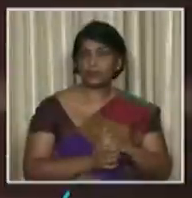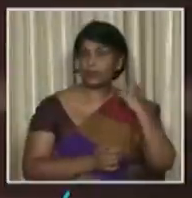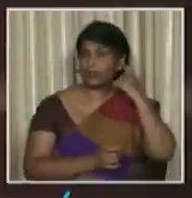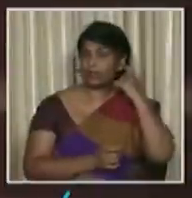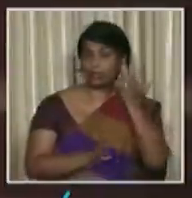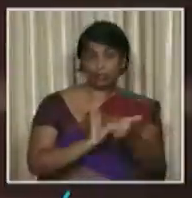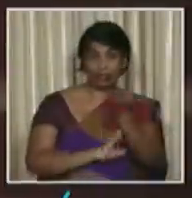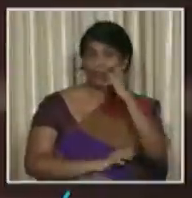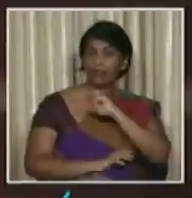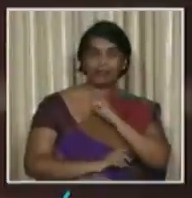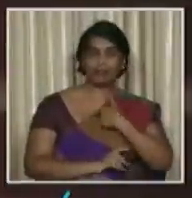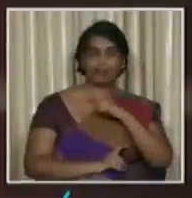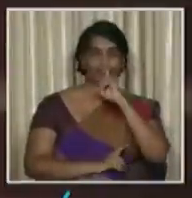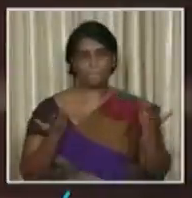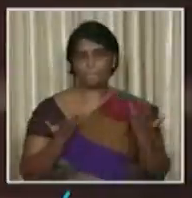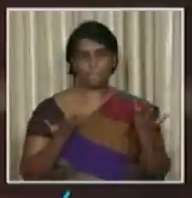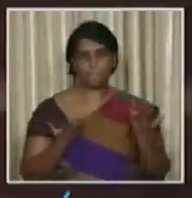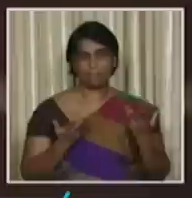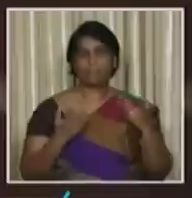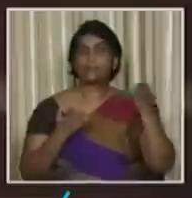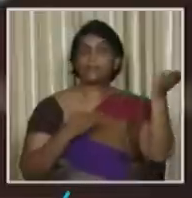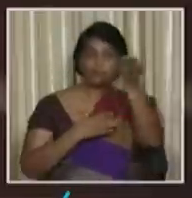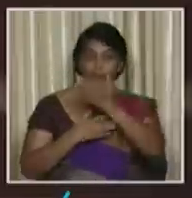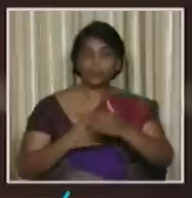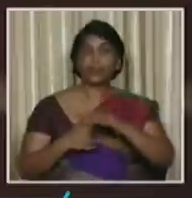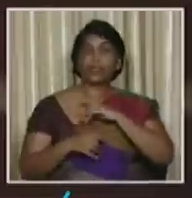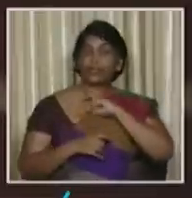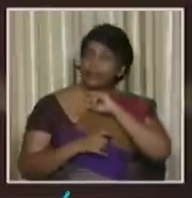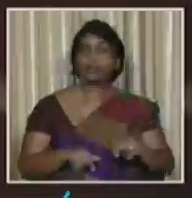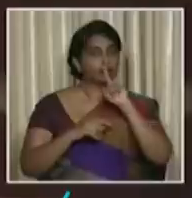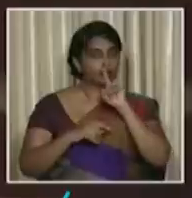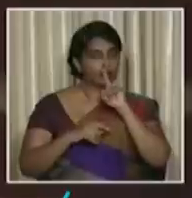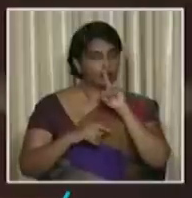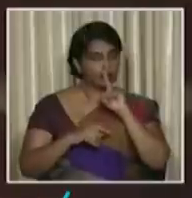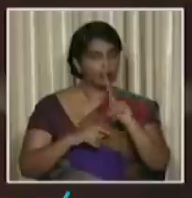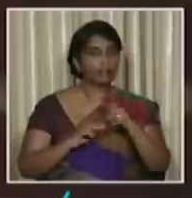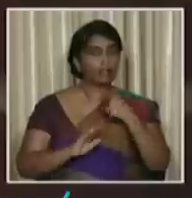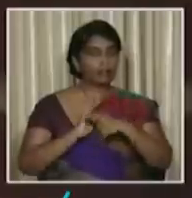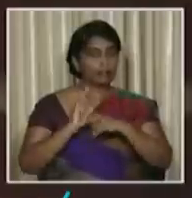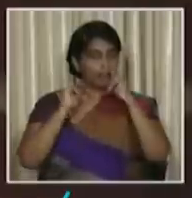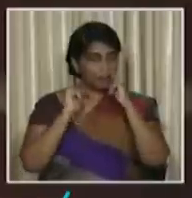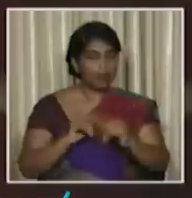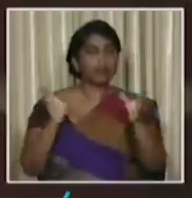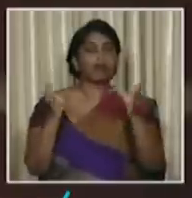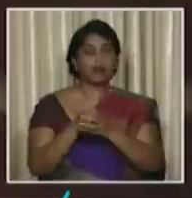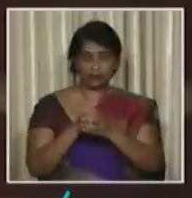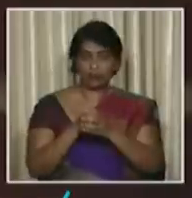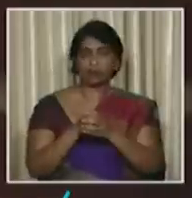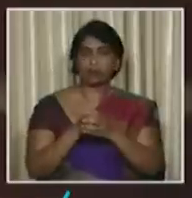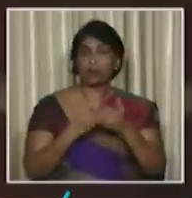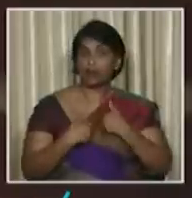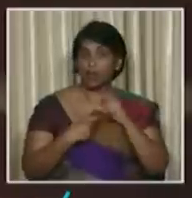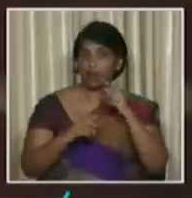මේ. සද්දේ දාලා මාව නිහඬ කරන්න බෑ. තමුන්නාන්සේලා බිරුවයි කියලා මේක නතර වෙන්නේ නෑ. දේශද්‍රෝහි කණ්ඩායම ඇතුළට